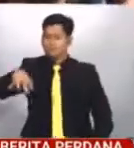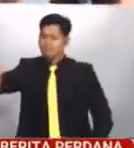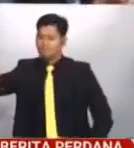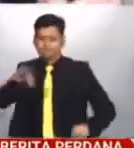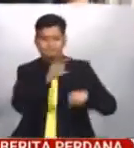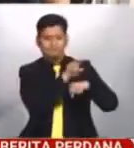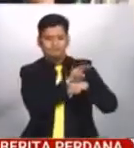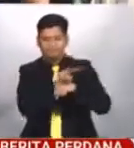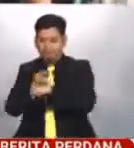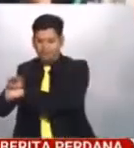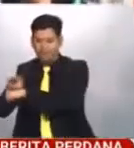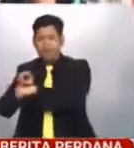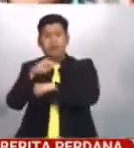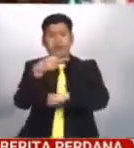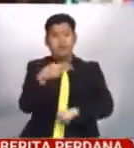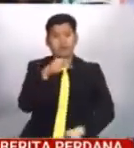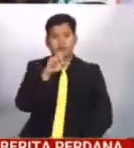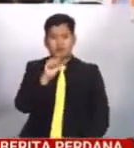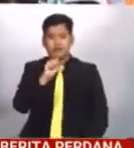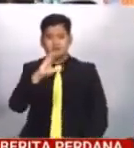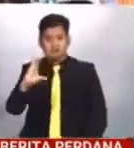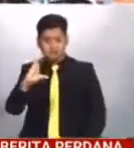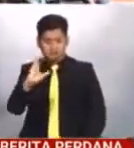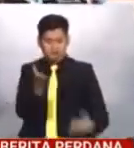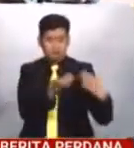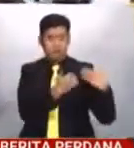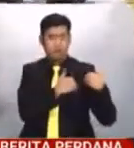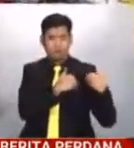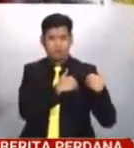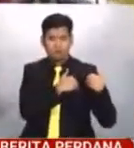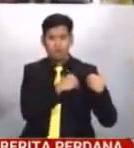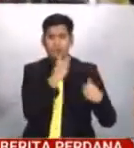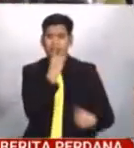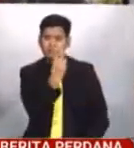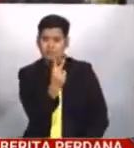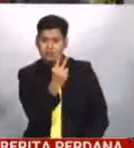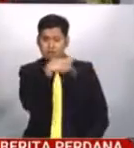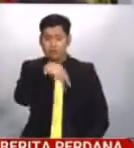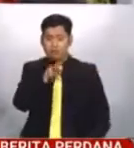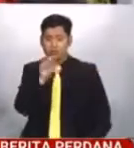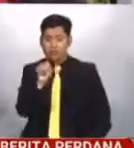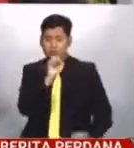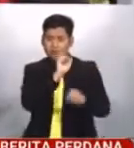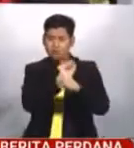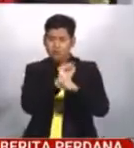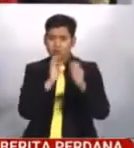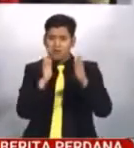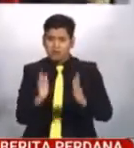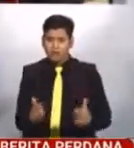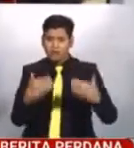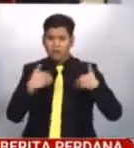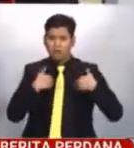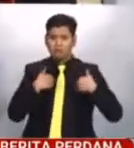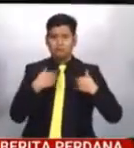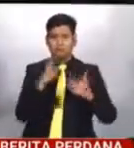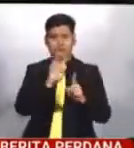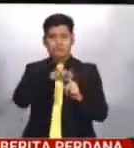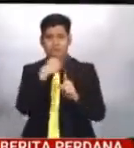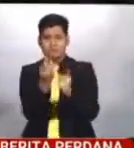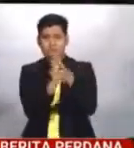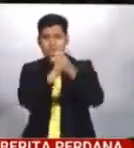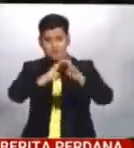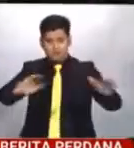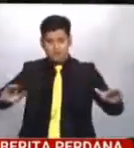di sekitar HSC, pihaknya bertanggungjawab memastikan PUS dan petugas berada dalam keadaan selamat.